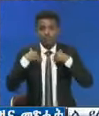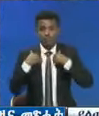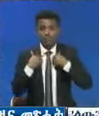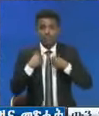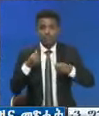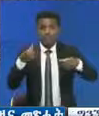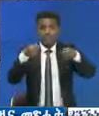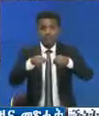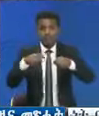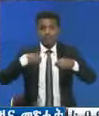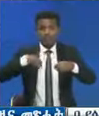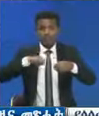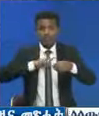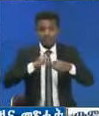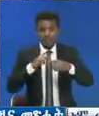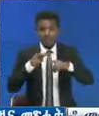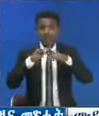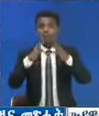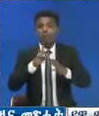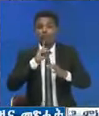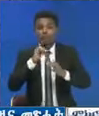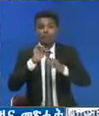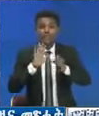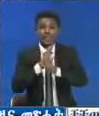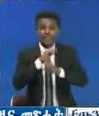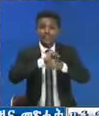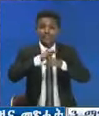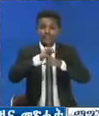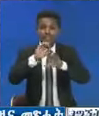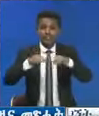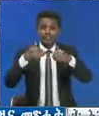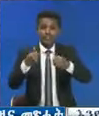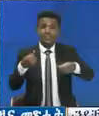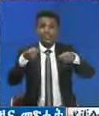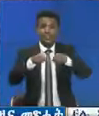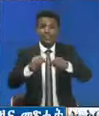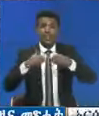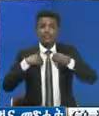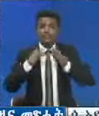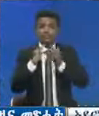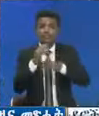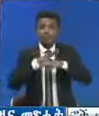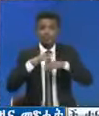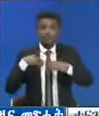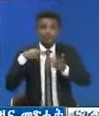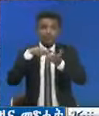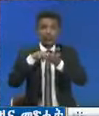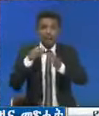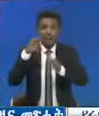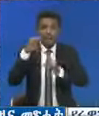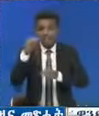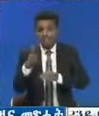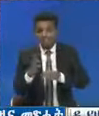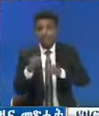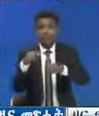ናቸው። ለእነሱ በቂ የሆነ ስልጠና ሰጥተናቸዋል። በስልጠናው መሰረት እየተዳቀለ ያለበት ሁኔታ ነው ያለ። አርሶ አደሮቹ ቋሚ አትክልት በሚያለሙበት ማሳቸው